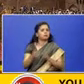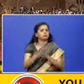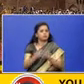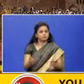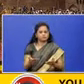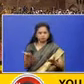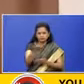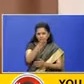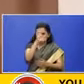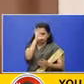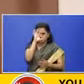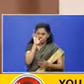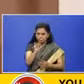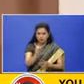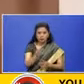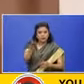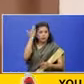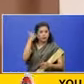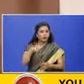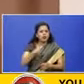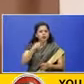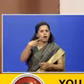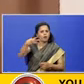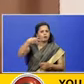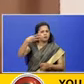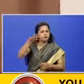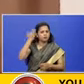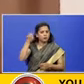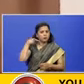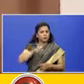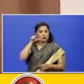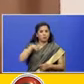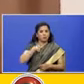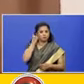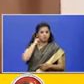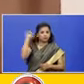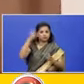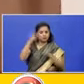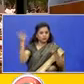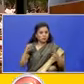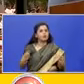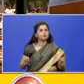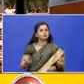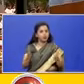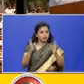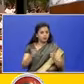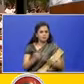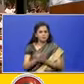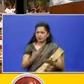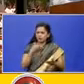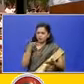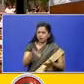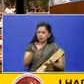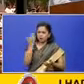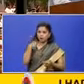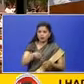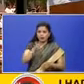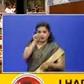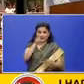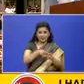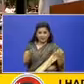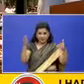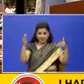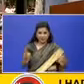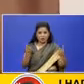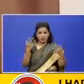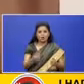आपको याद होगा मैंने लाल किले से जय अनुसंधान का आह्वान किया था। मैंने इस दशक को